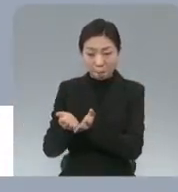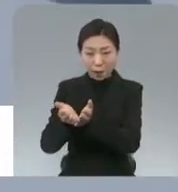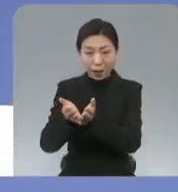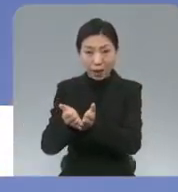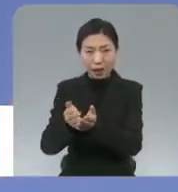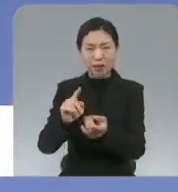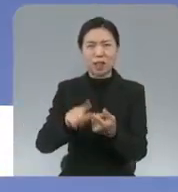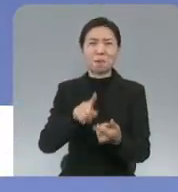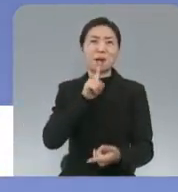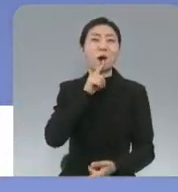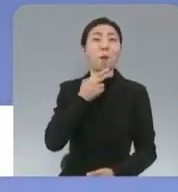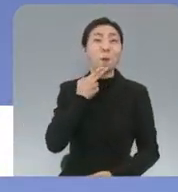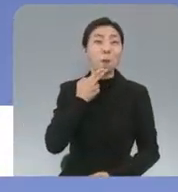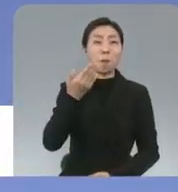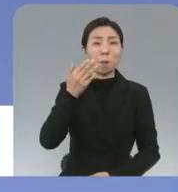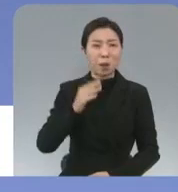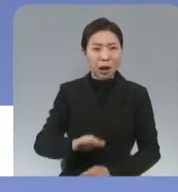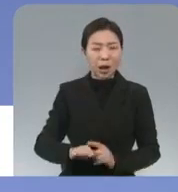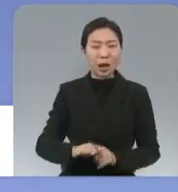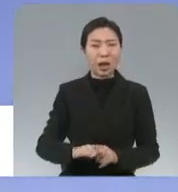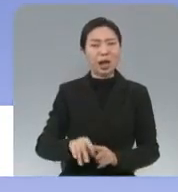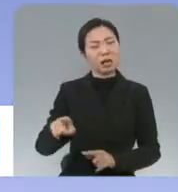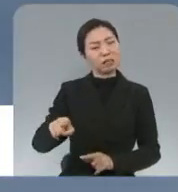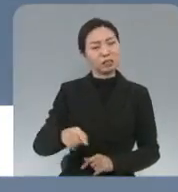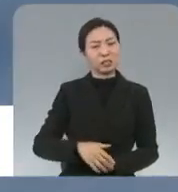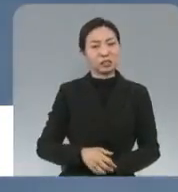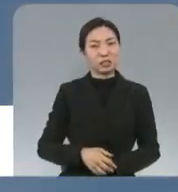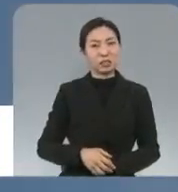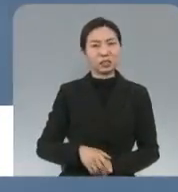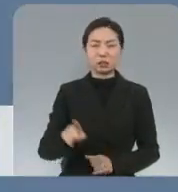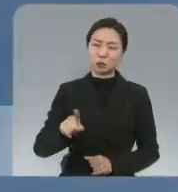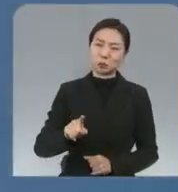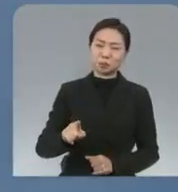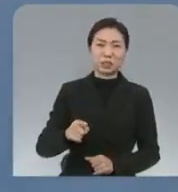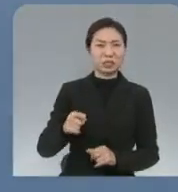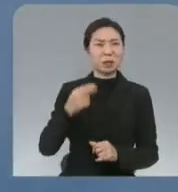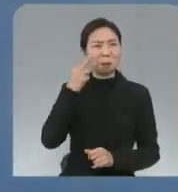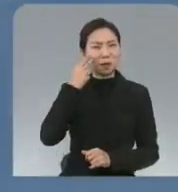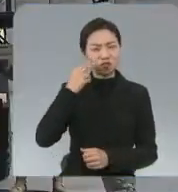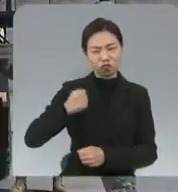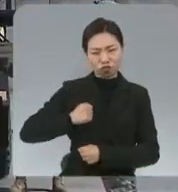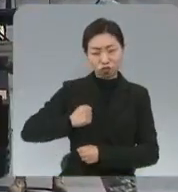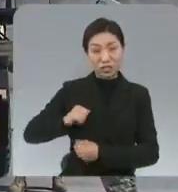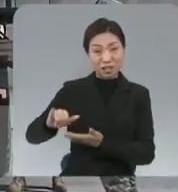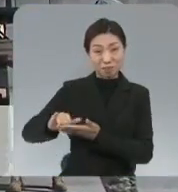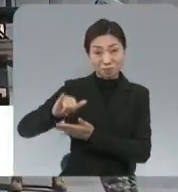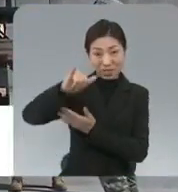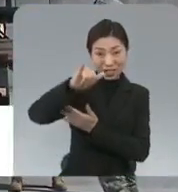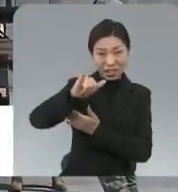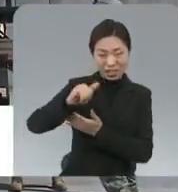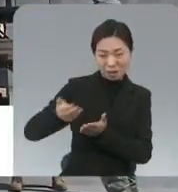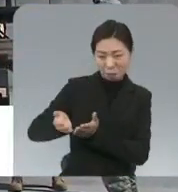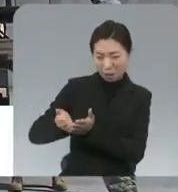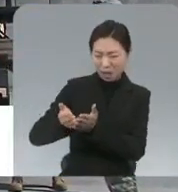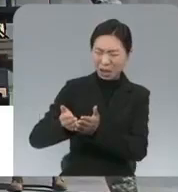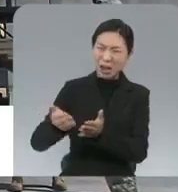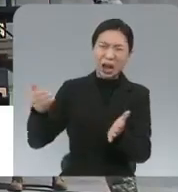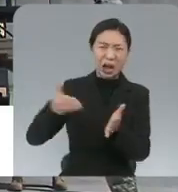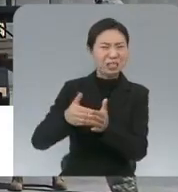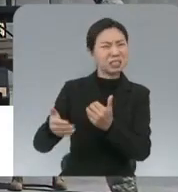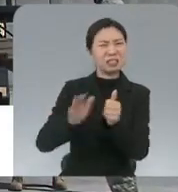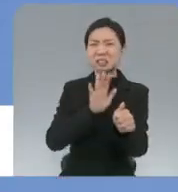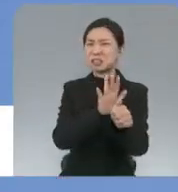n'a pas manqué de souligner que les forces armées des donations maintenaient une posture de défense forte et coordonnée face à d'éventuelles bravades supplémentaires du pays